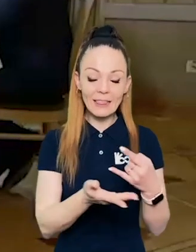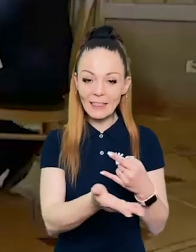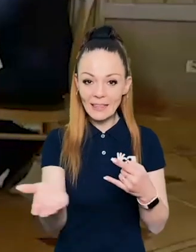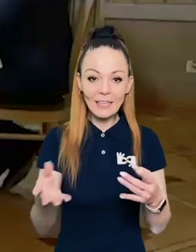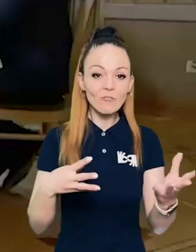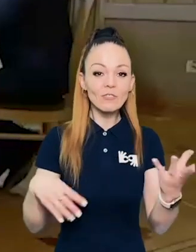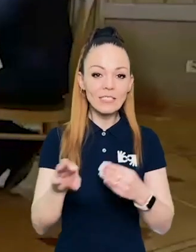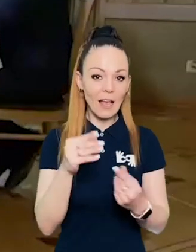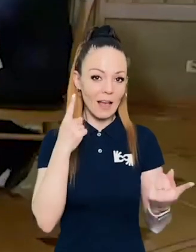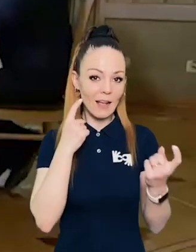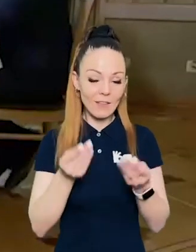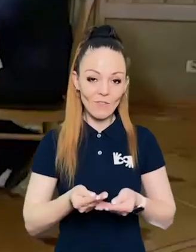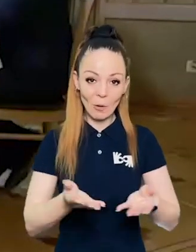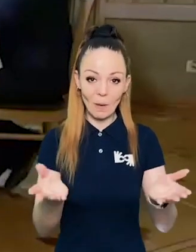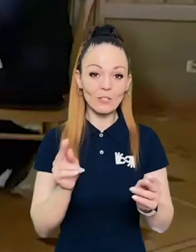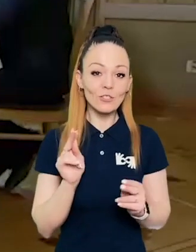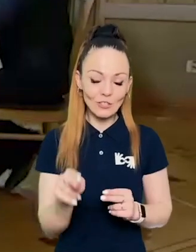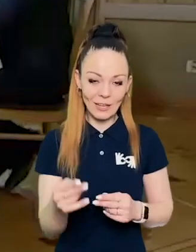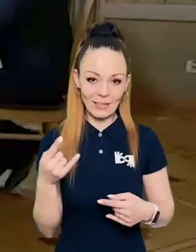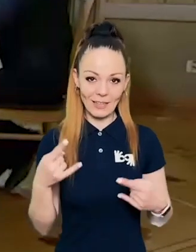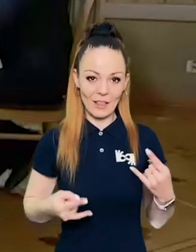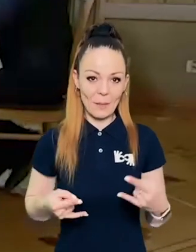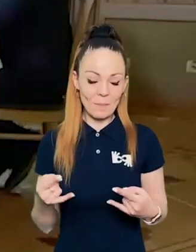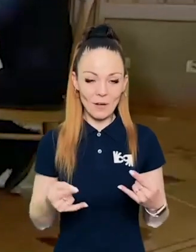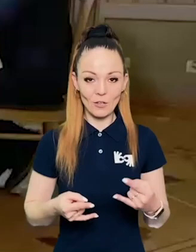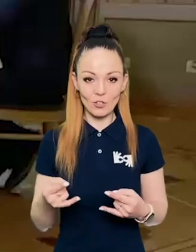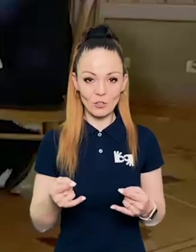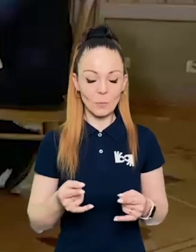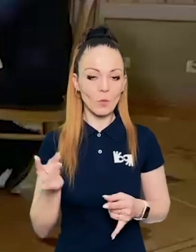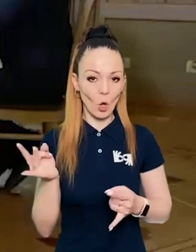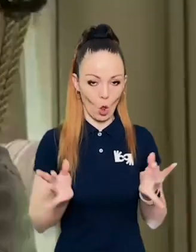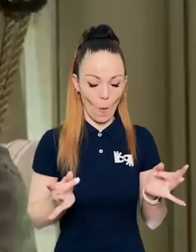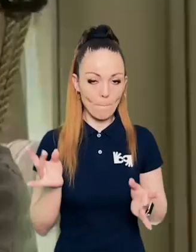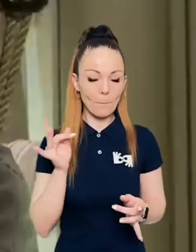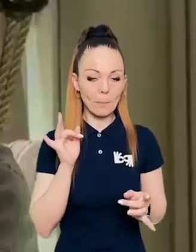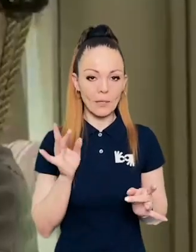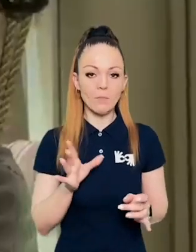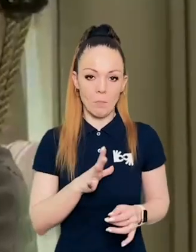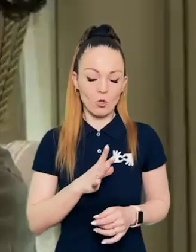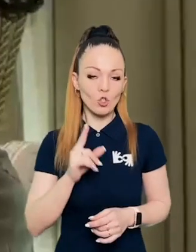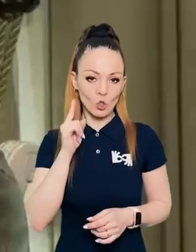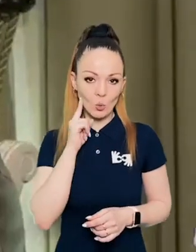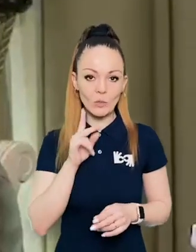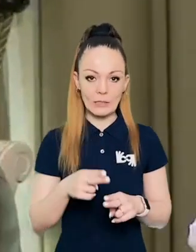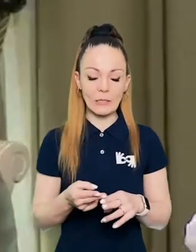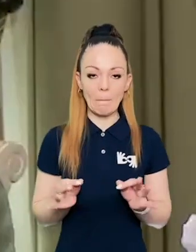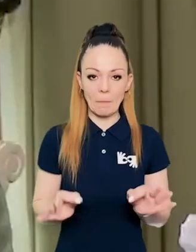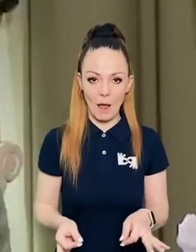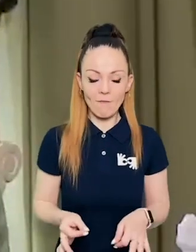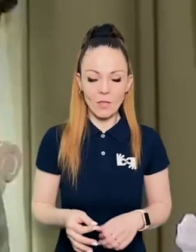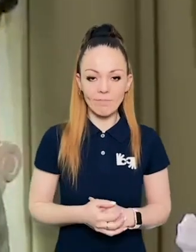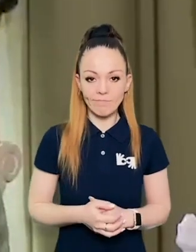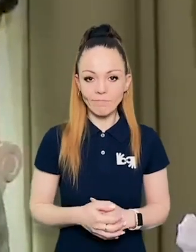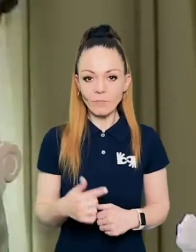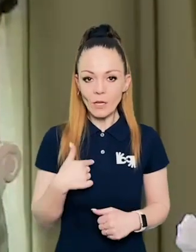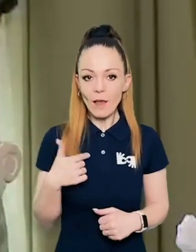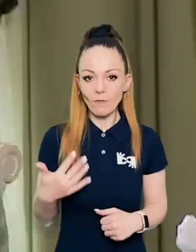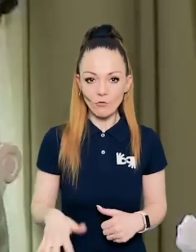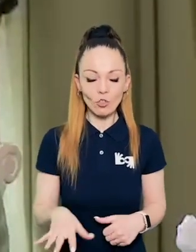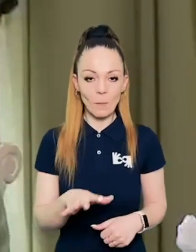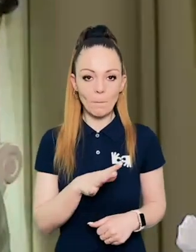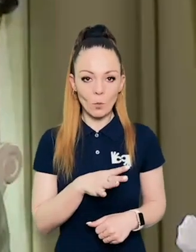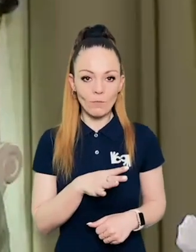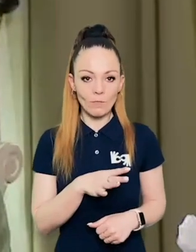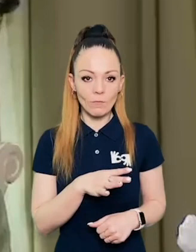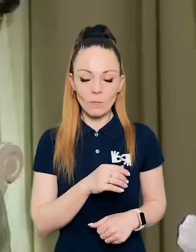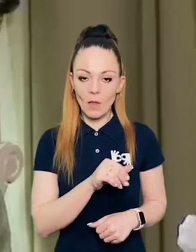говорити. Через них вся інформація проходить, через телебачення. Хлопки у нас були чути. Да, це правда.